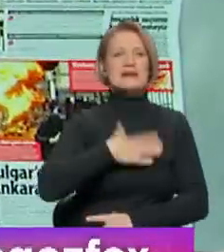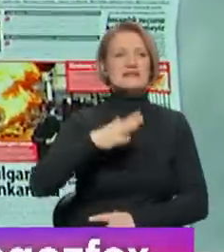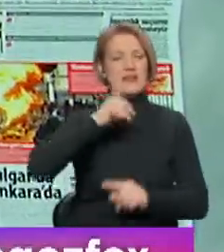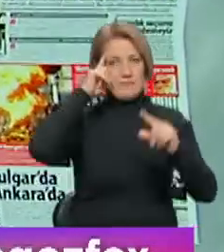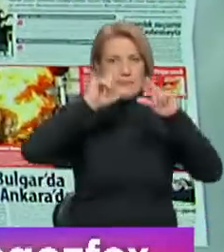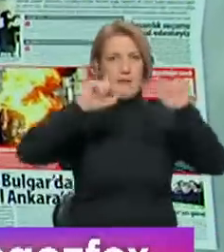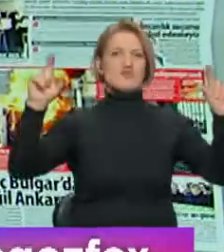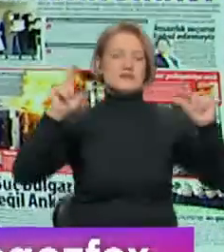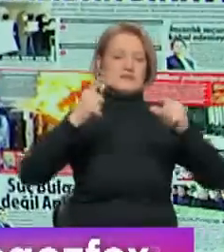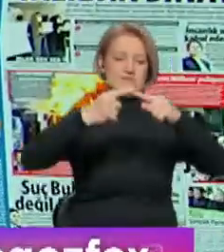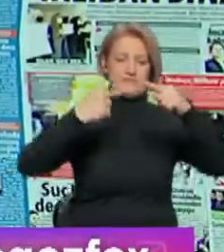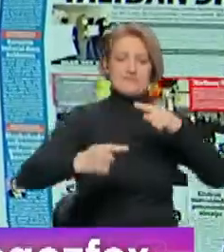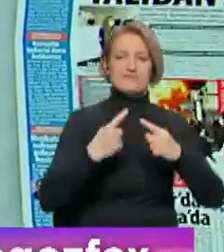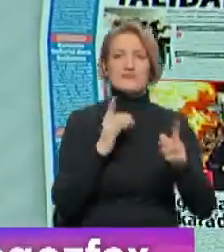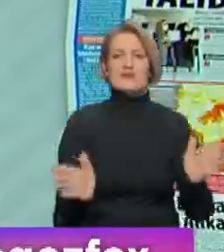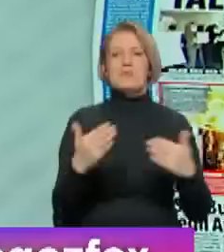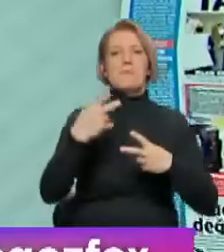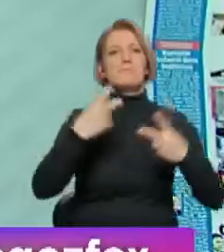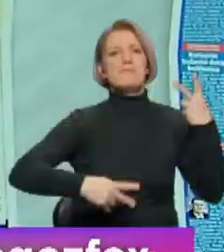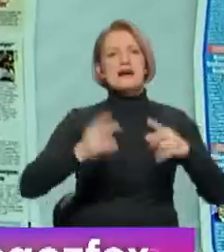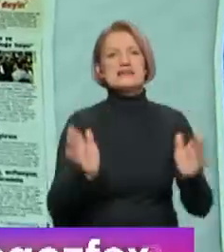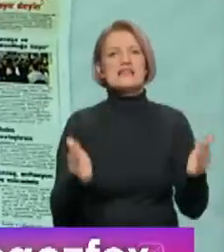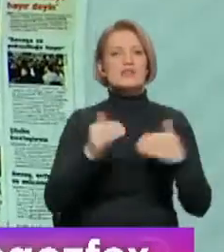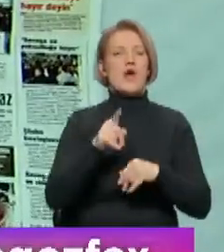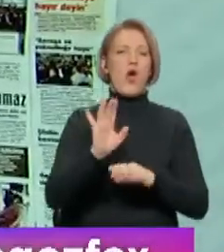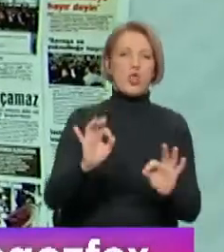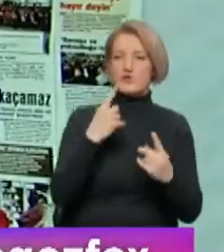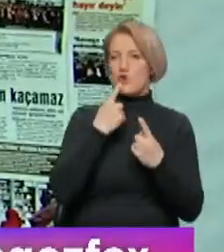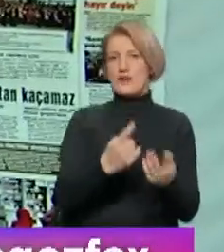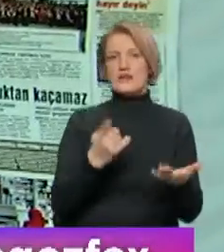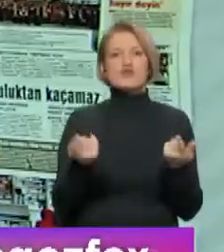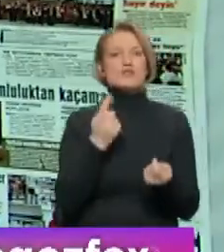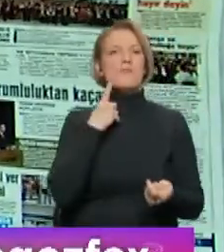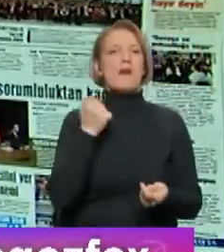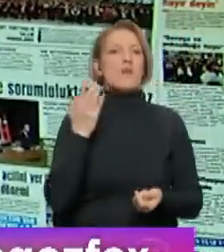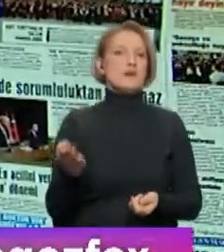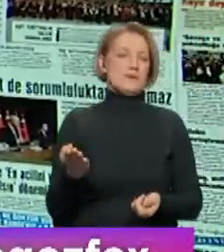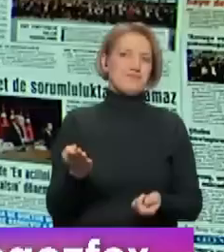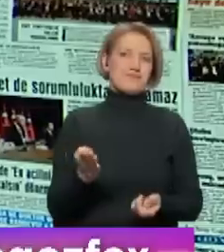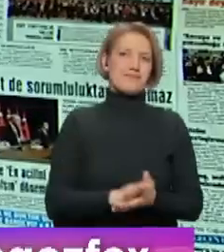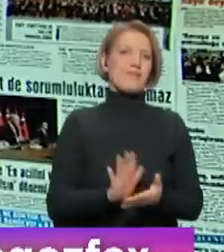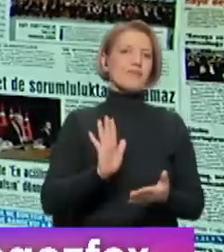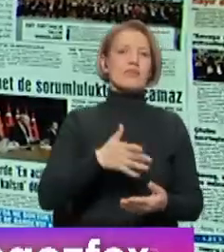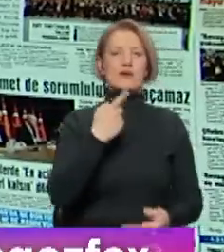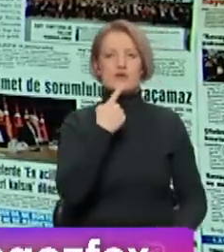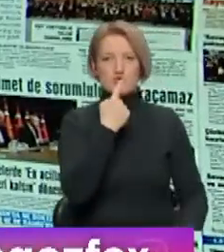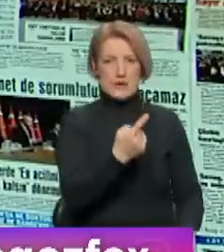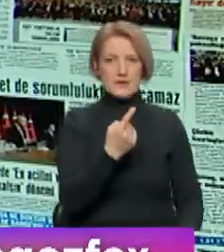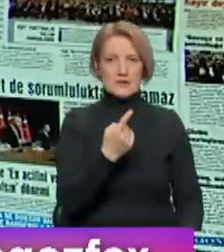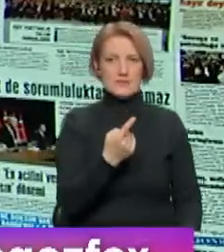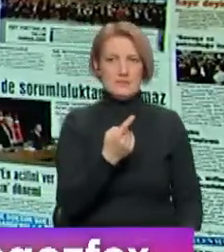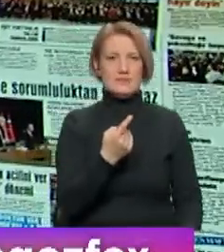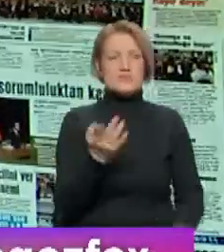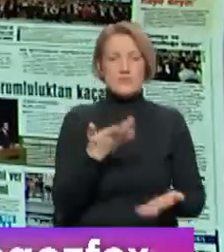konuşurken sendikalar bazı sendikalar öyle söyledi Çalışma Bakanı sonra da söylediği sözleri biraz